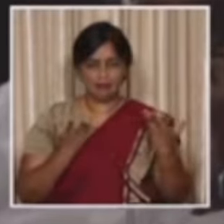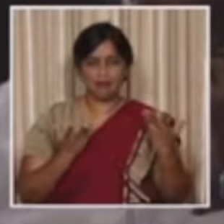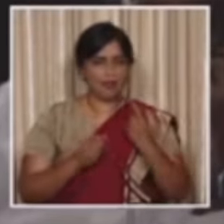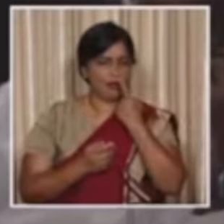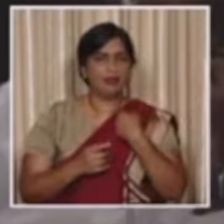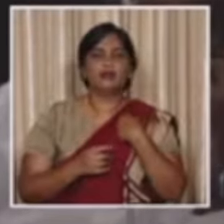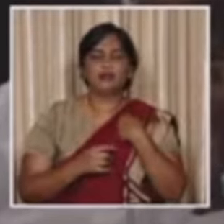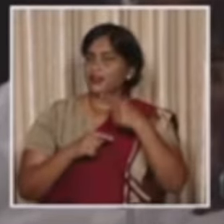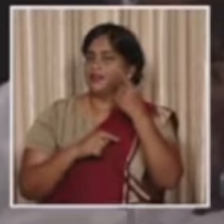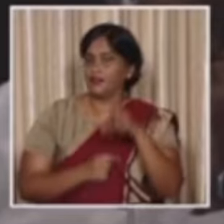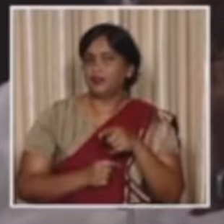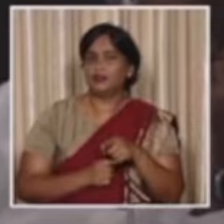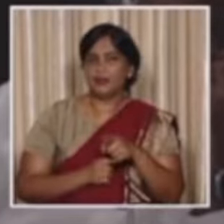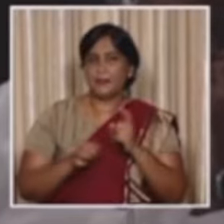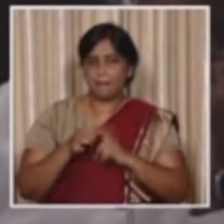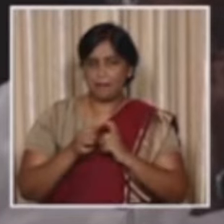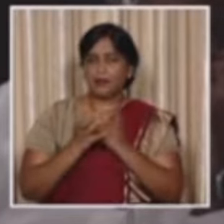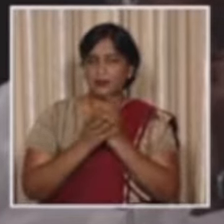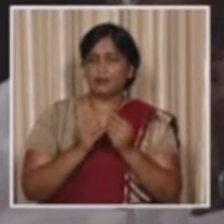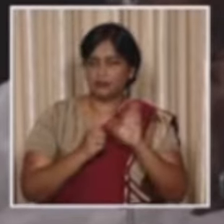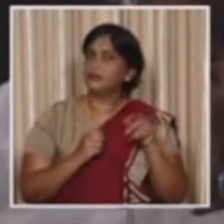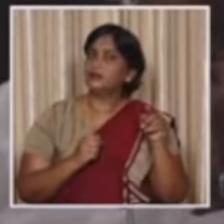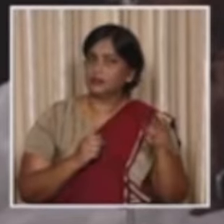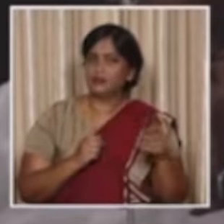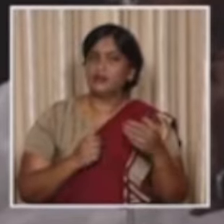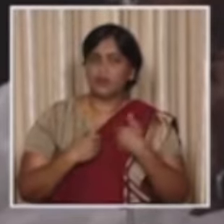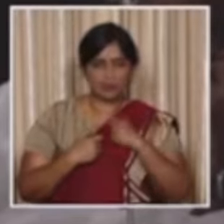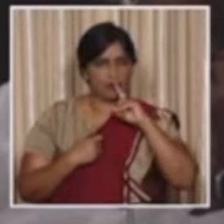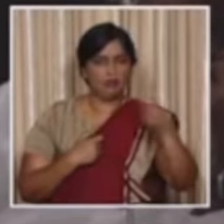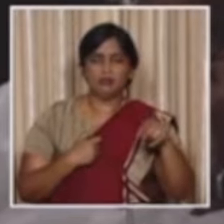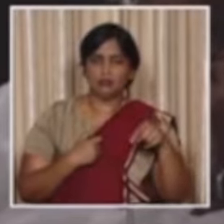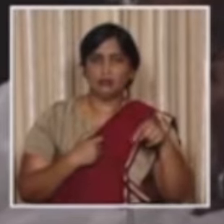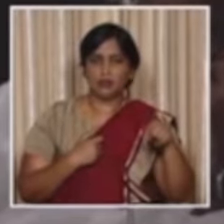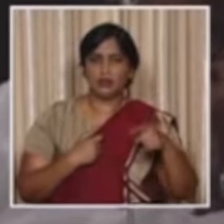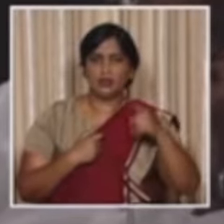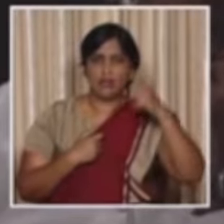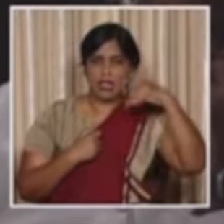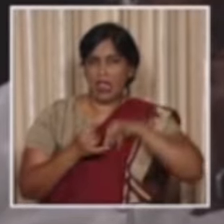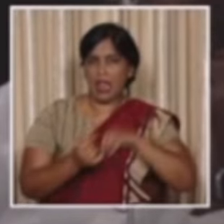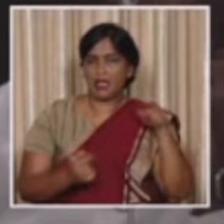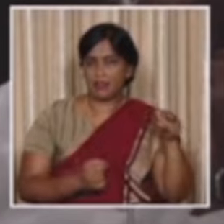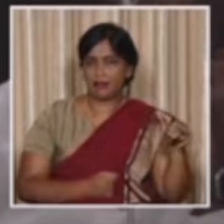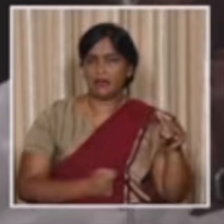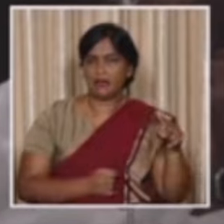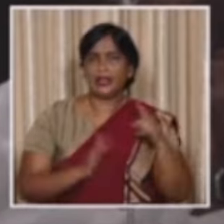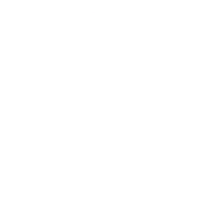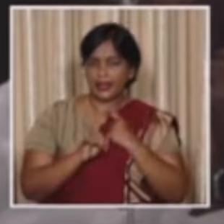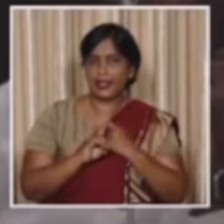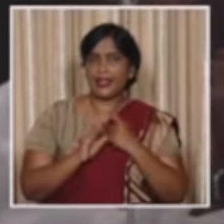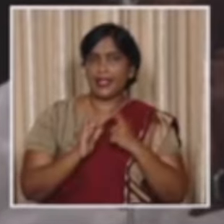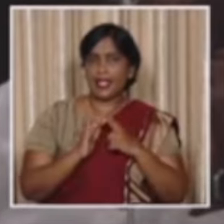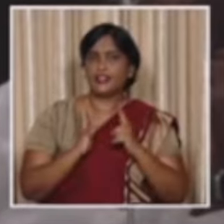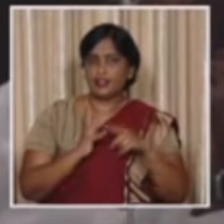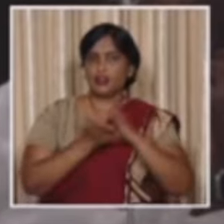ඇහුවේ. දැන් ඒක නිසා මේ ප්‍රශ්නේ විසඳුම් මාර්ගයට ගිහිලා තිනවා. මම දැනුම් දෙන්න කටයුතු කරන්න අතරේකලාකම් මාර්ගයෙන් TAIU එකටයි